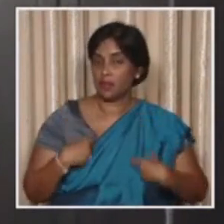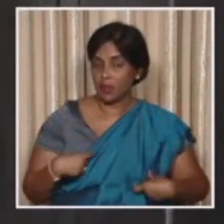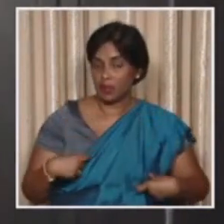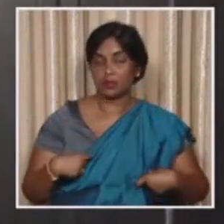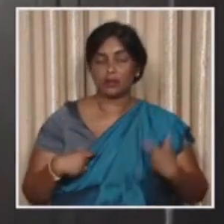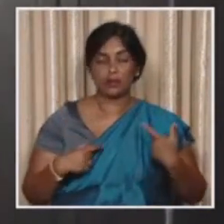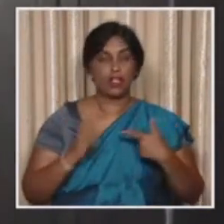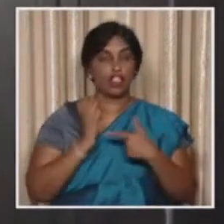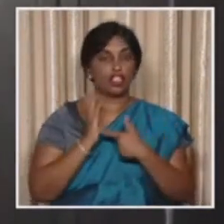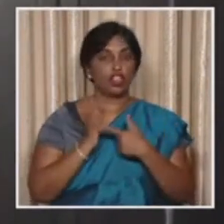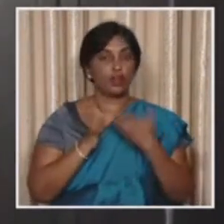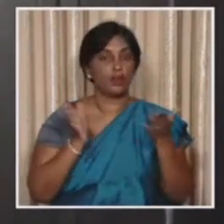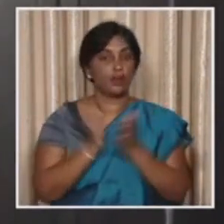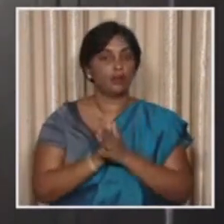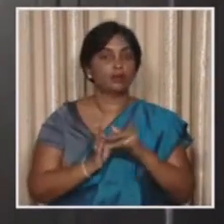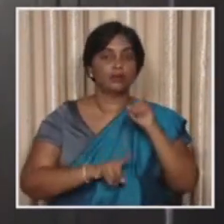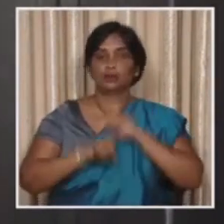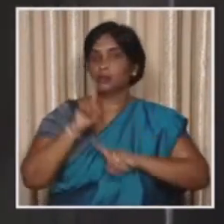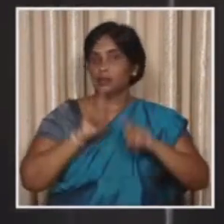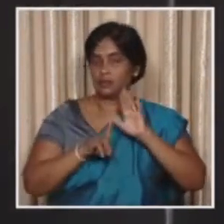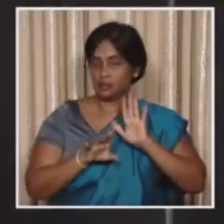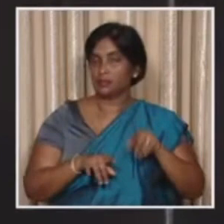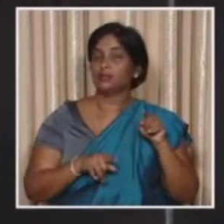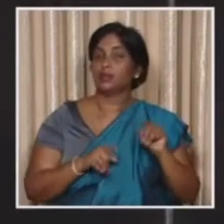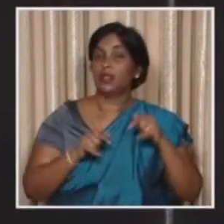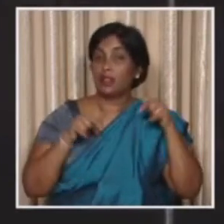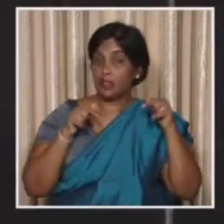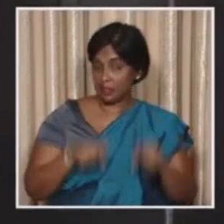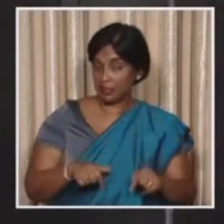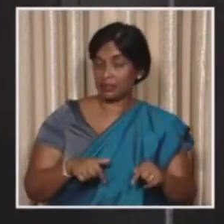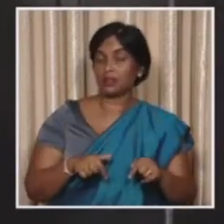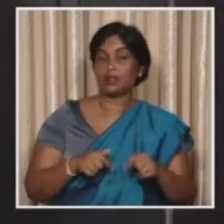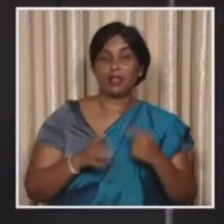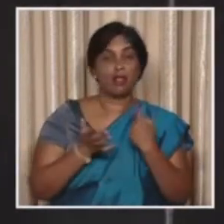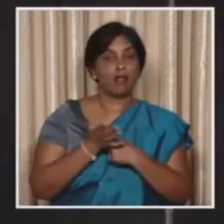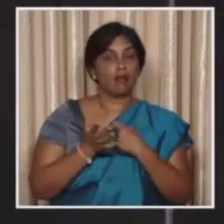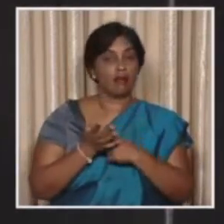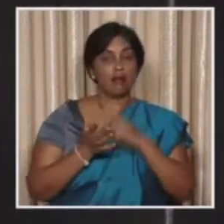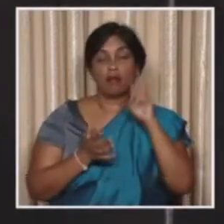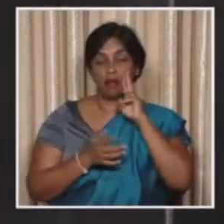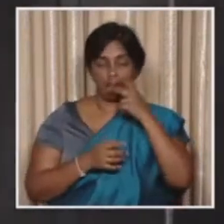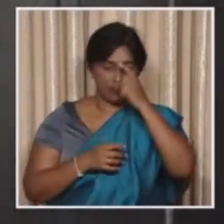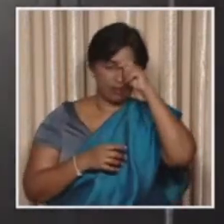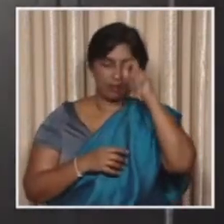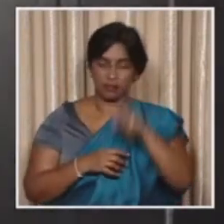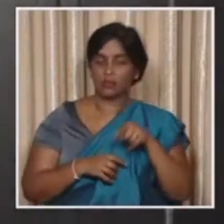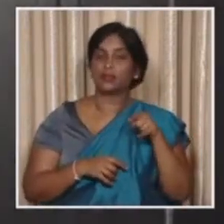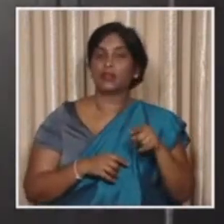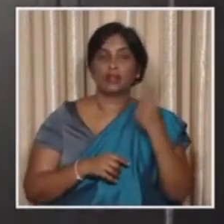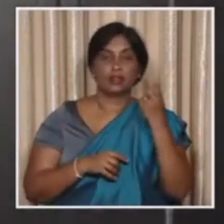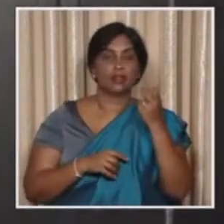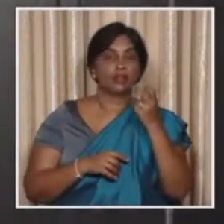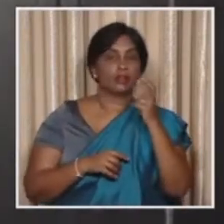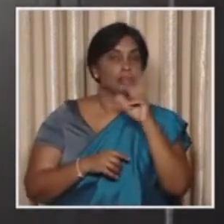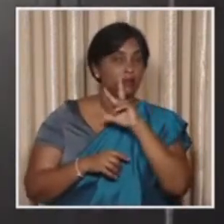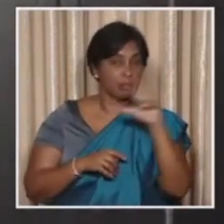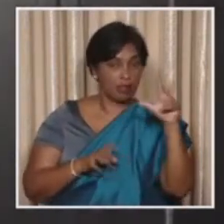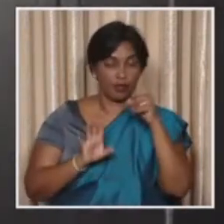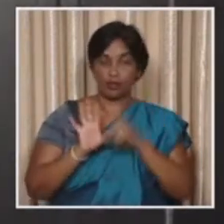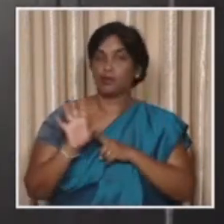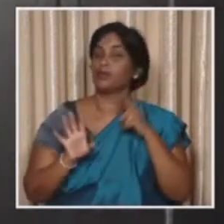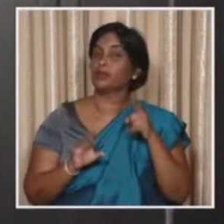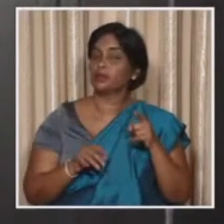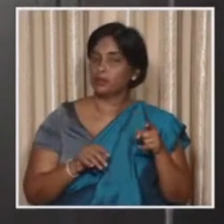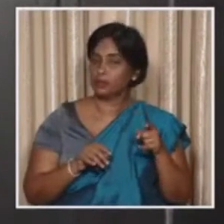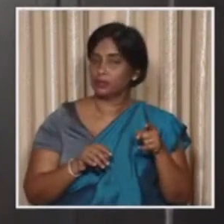பேசப்பட்டது. அதே போல தற்போது இருக்கின்ற ரணில் விக்ரமசிங்கா அவர்களுடைய காலத்தில் கூட 2017 வந்து